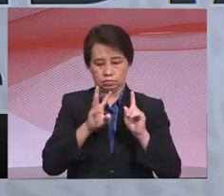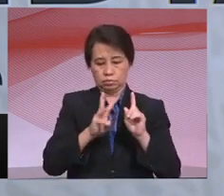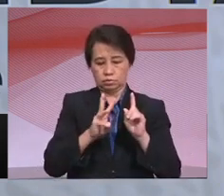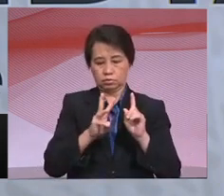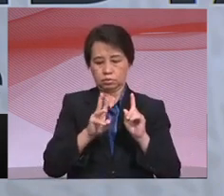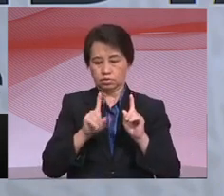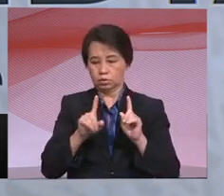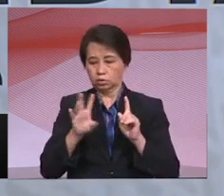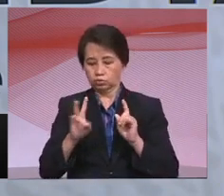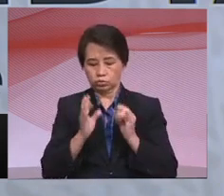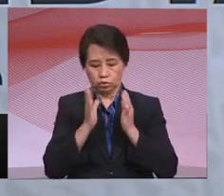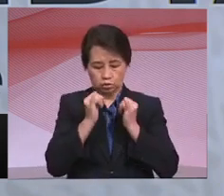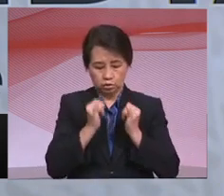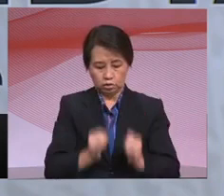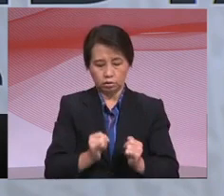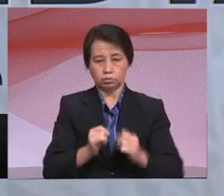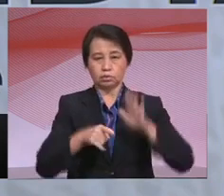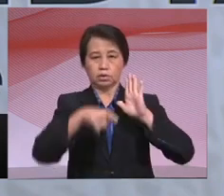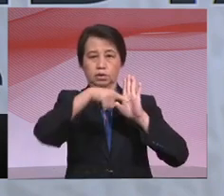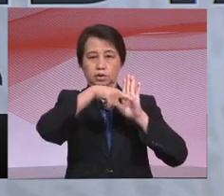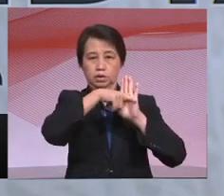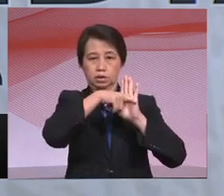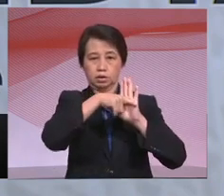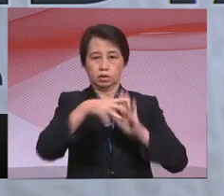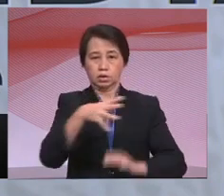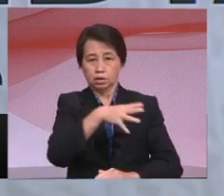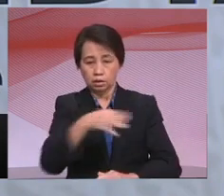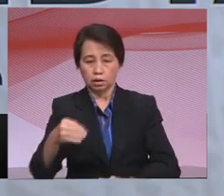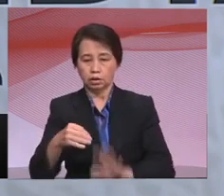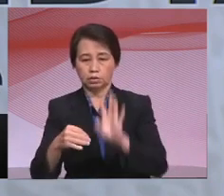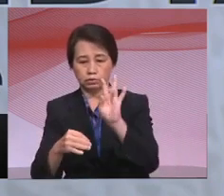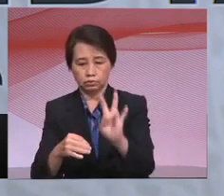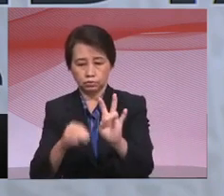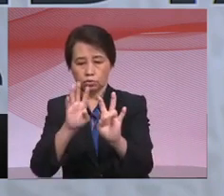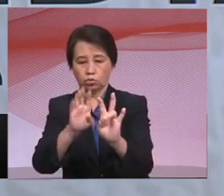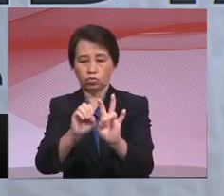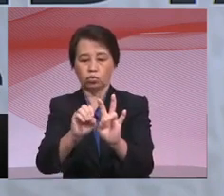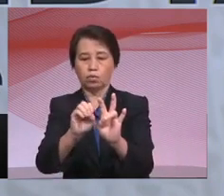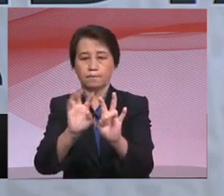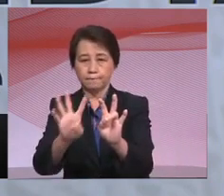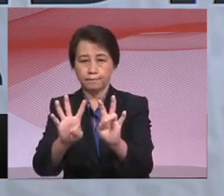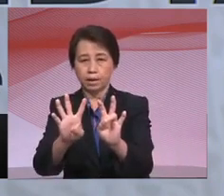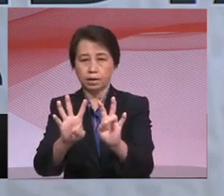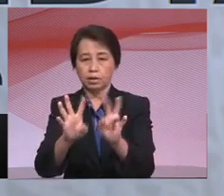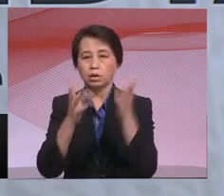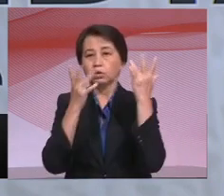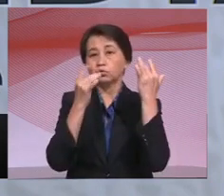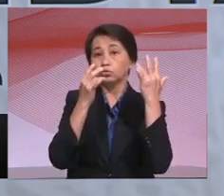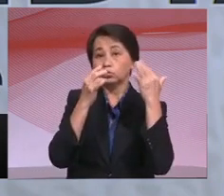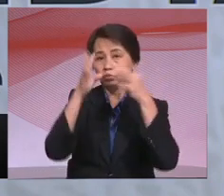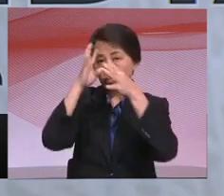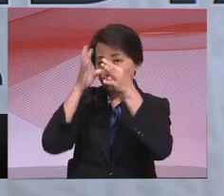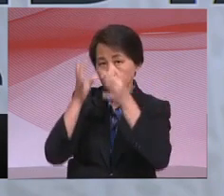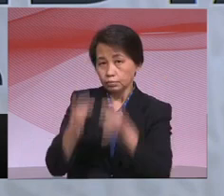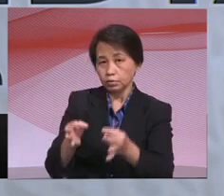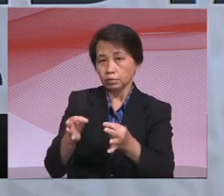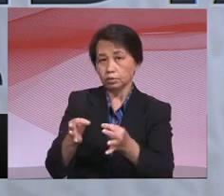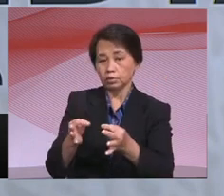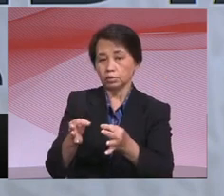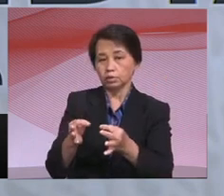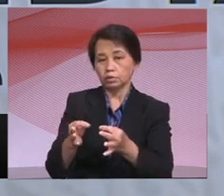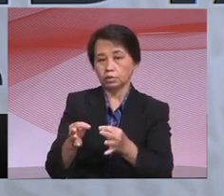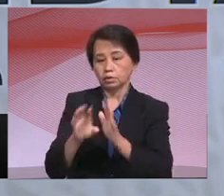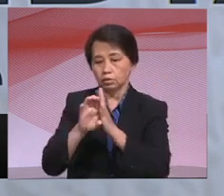1,617 individu adalah negatif dan 704 individu masih menunggu keputusan, iaitu